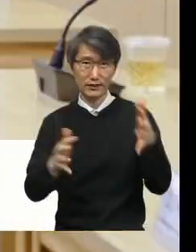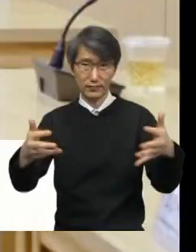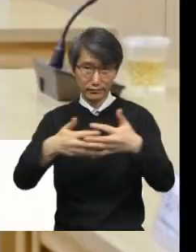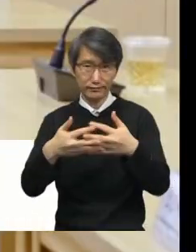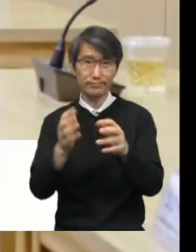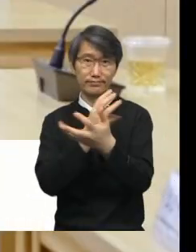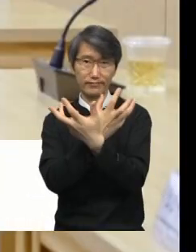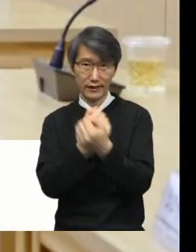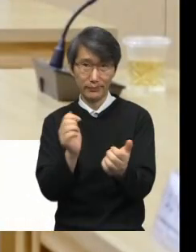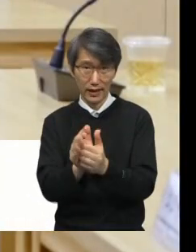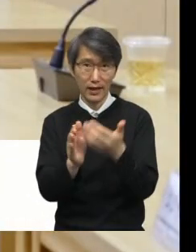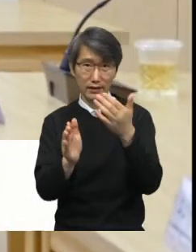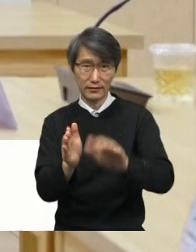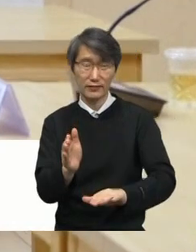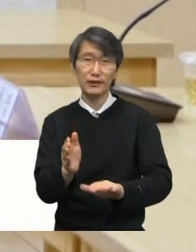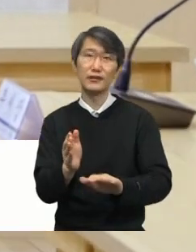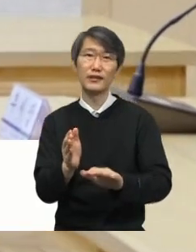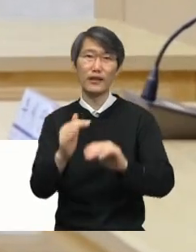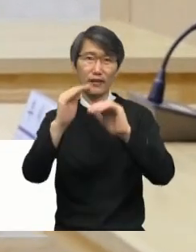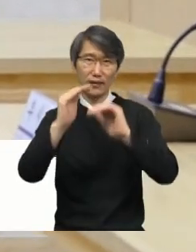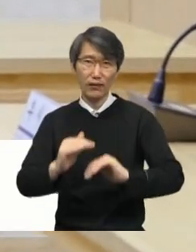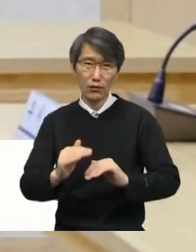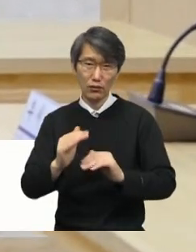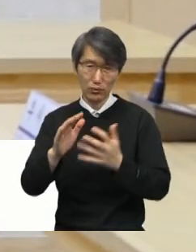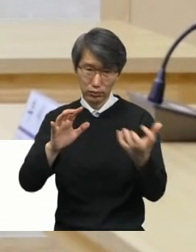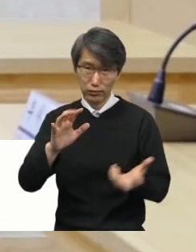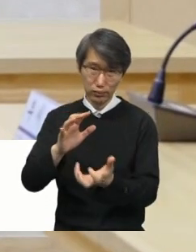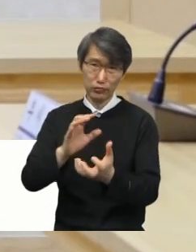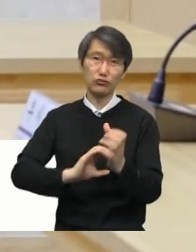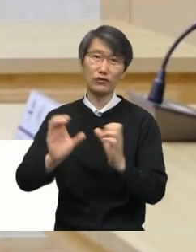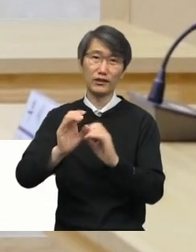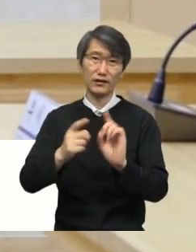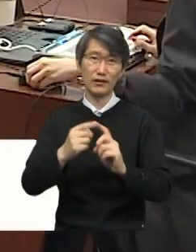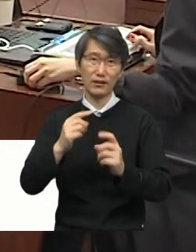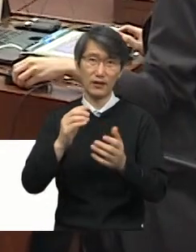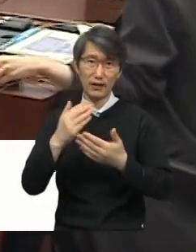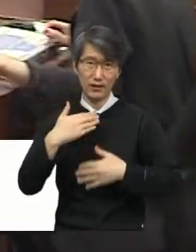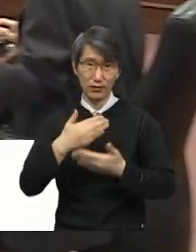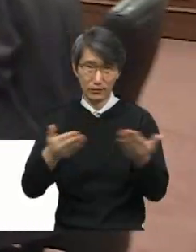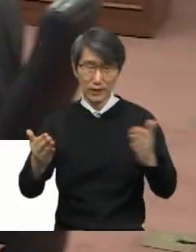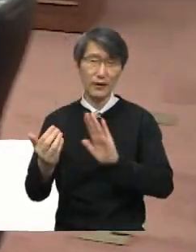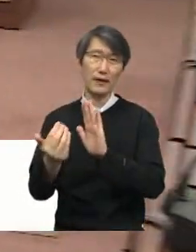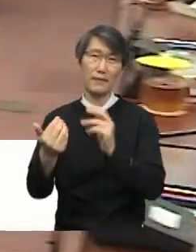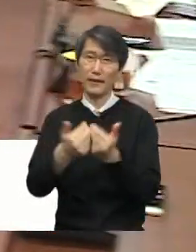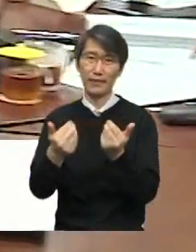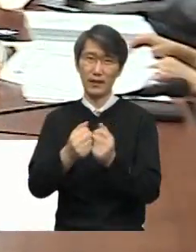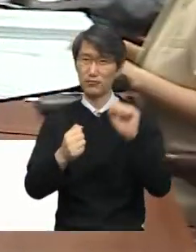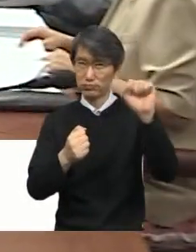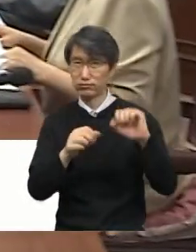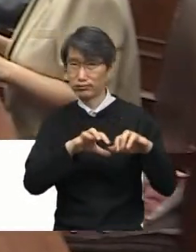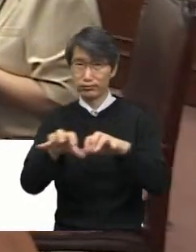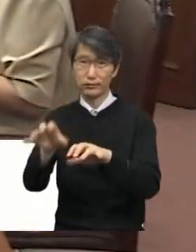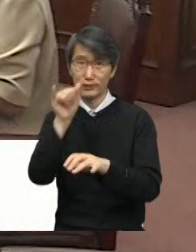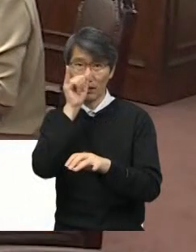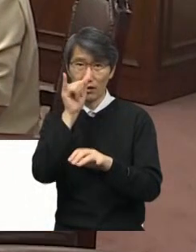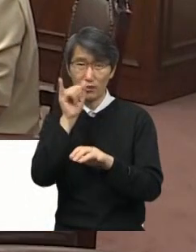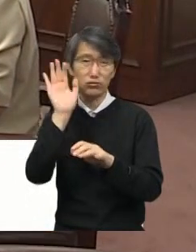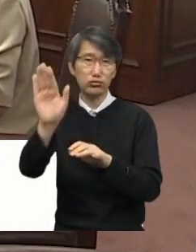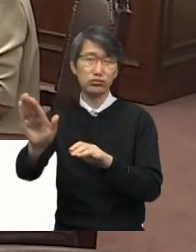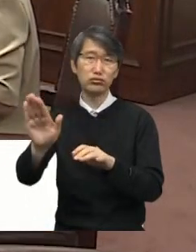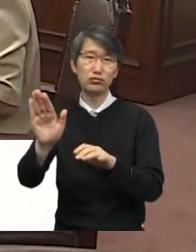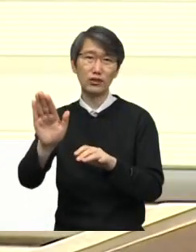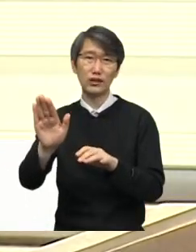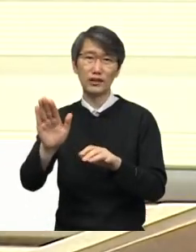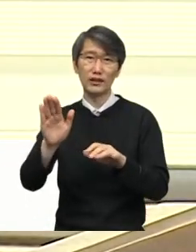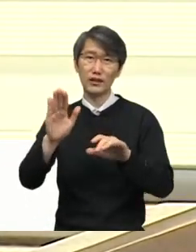진행한 바 있으나 편안 시설 증설 내용이 알려지면서 감일동 지역 주민들의 반대 부딪 왔습니다 이후 지난달